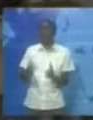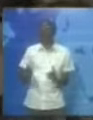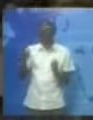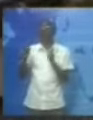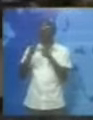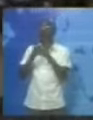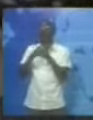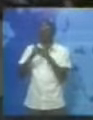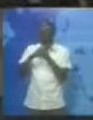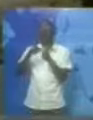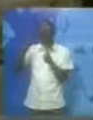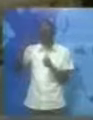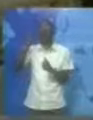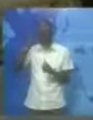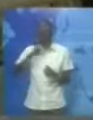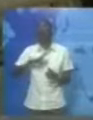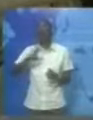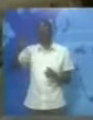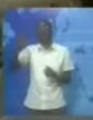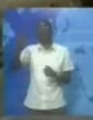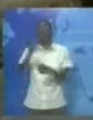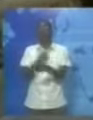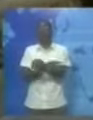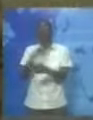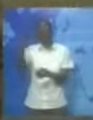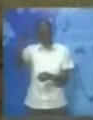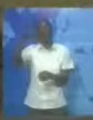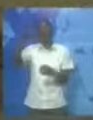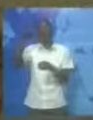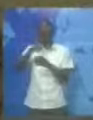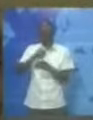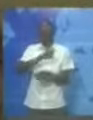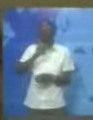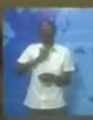la première dame du Gabon. Je voudrais dans cet esprit